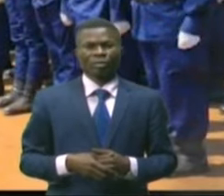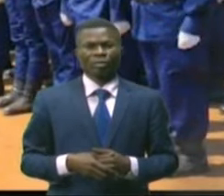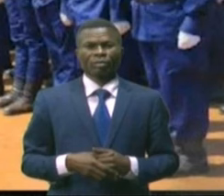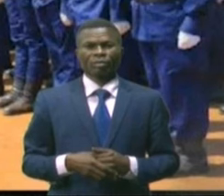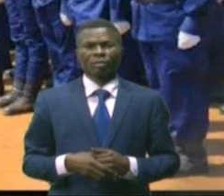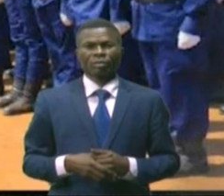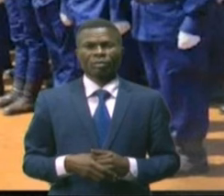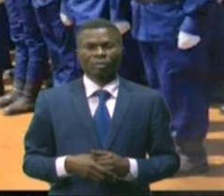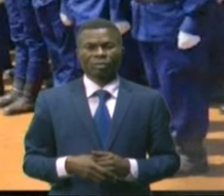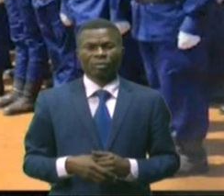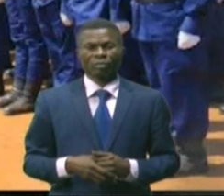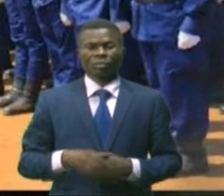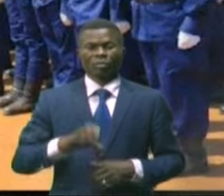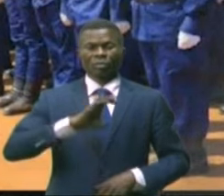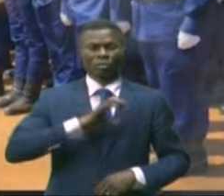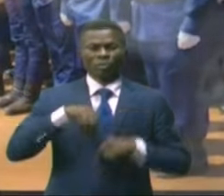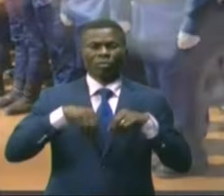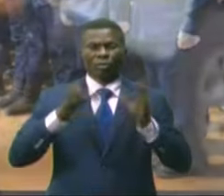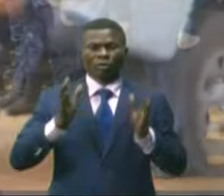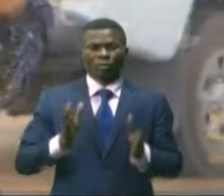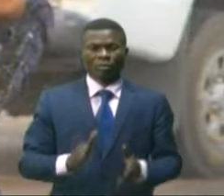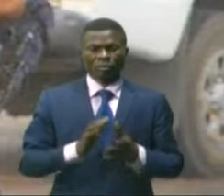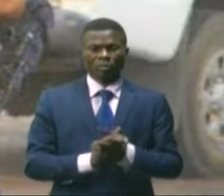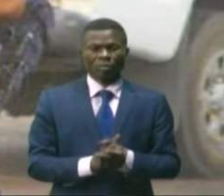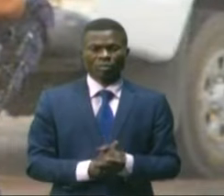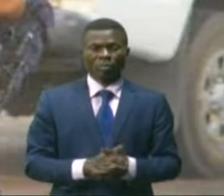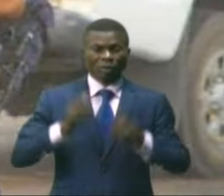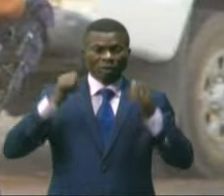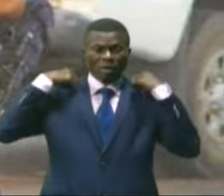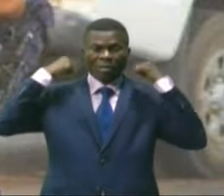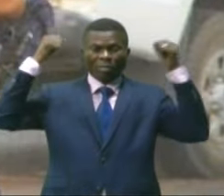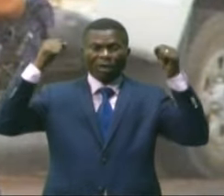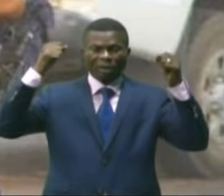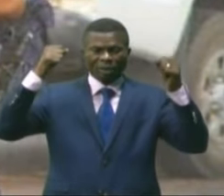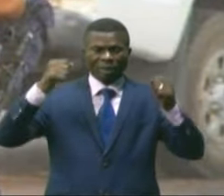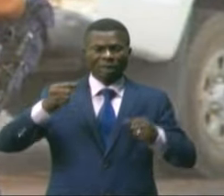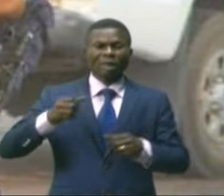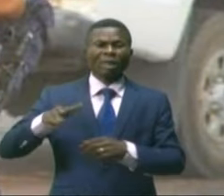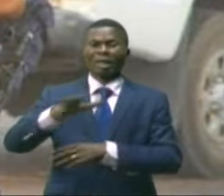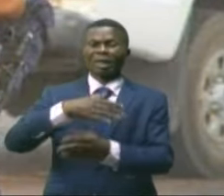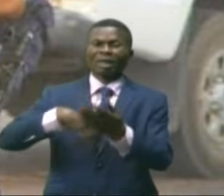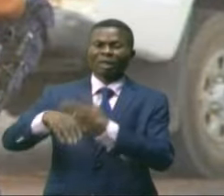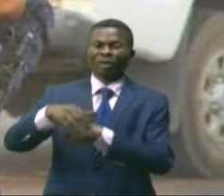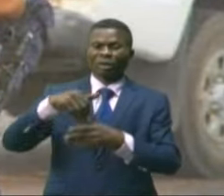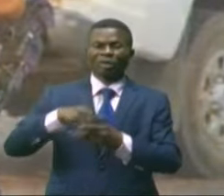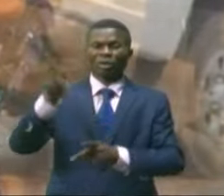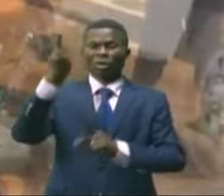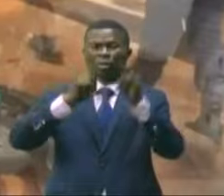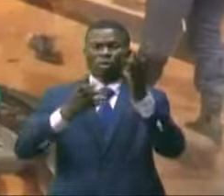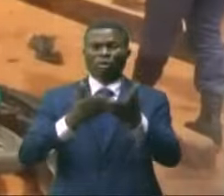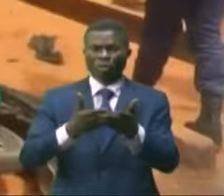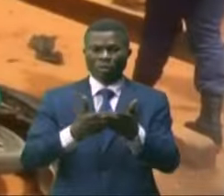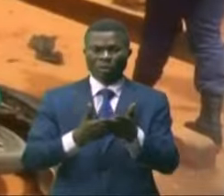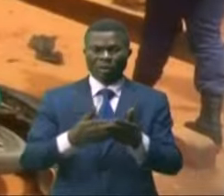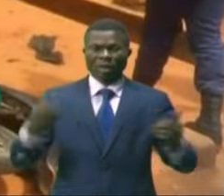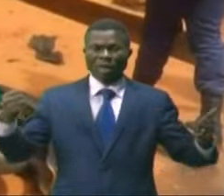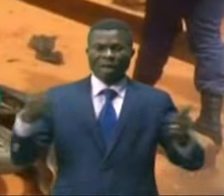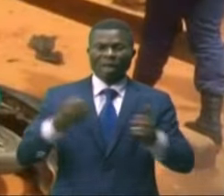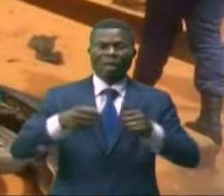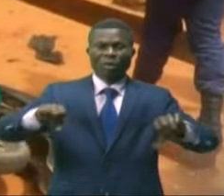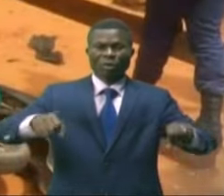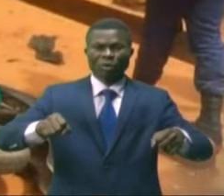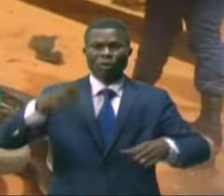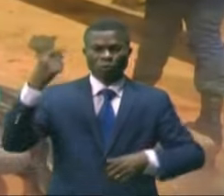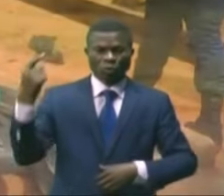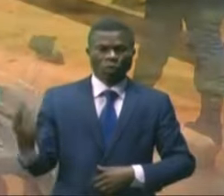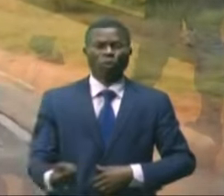arbitraire par les éléments de la police congolaise, banditisme juvénile, insécurité au sein de la population, accidents de circulation